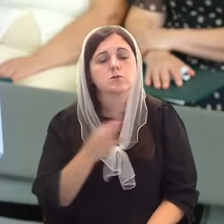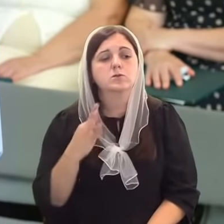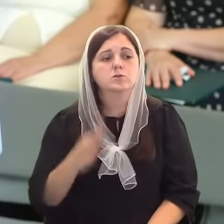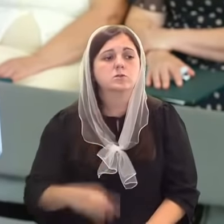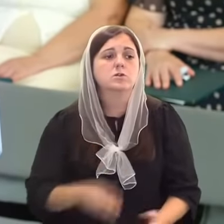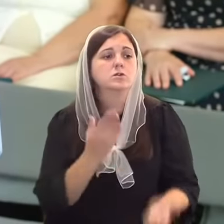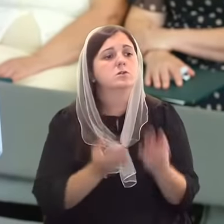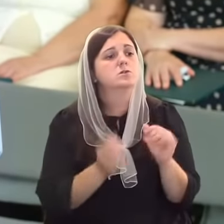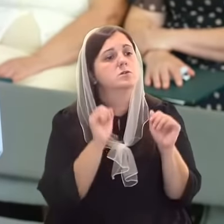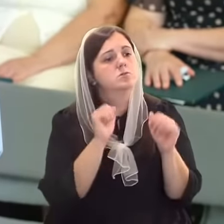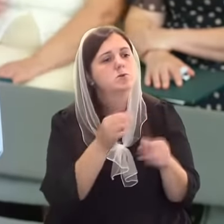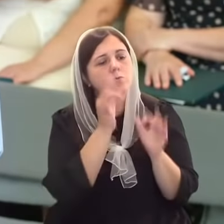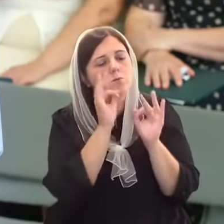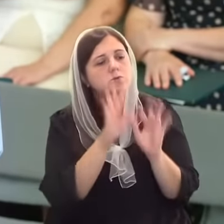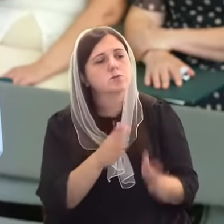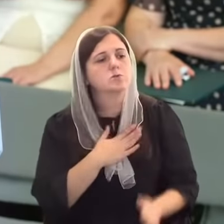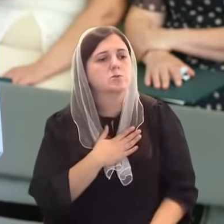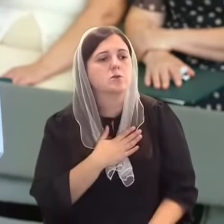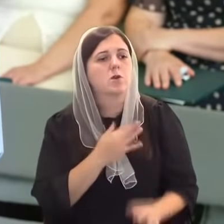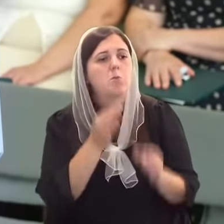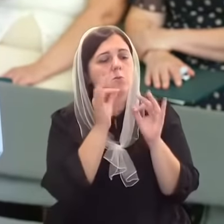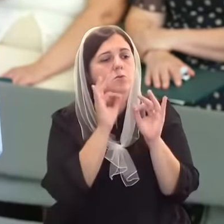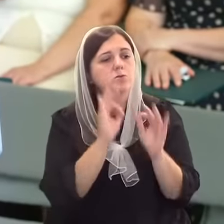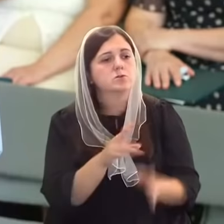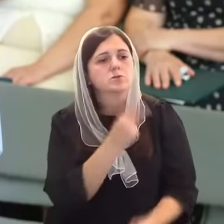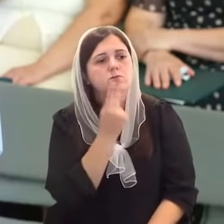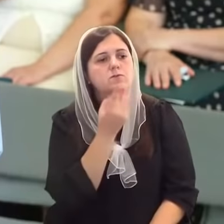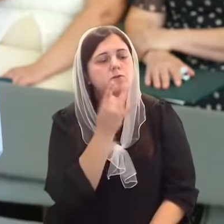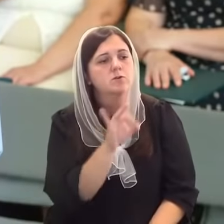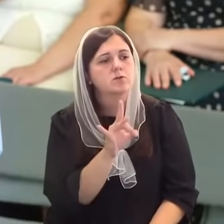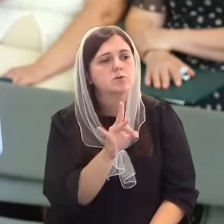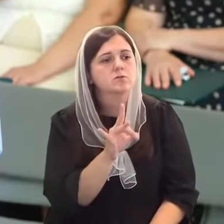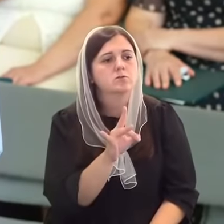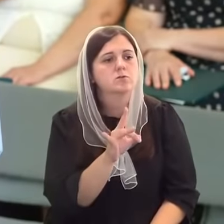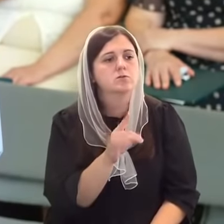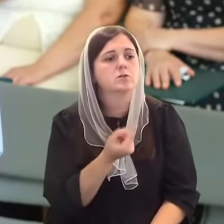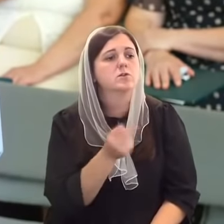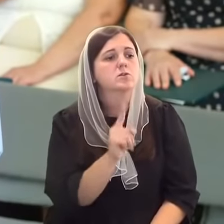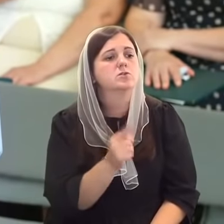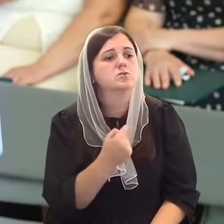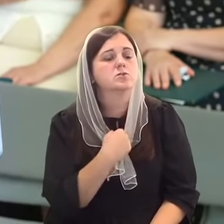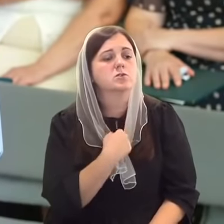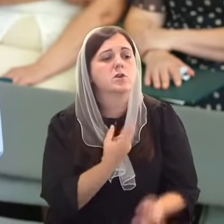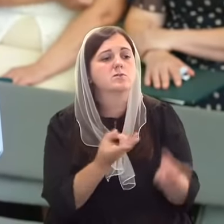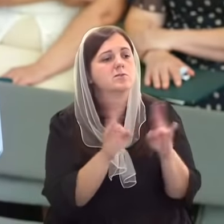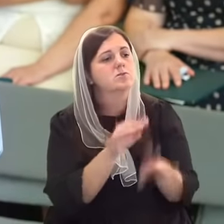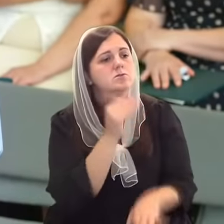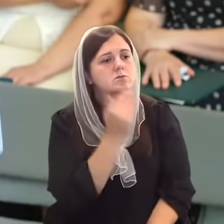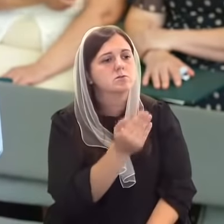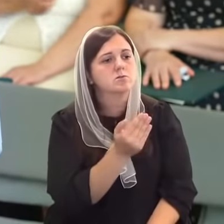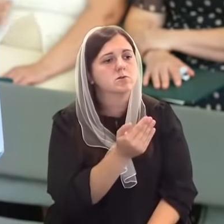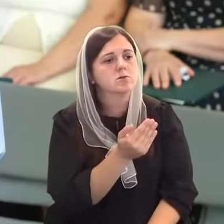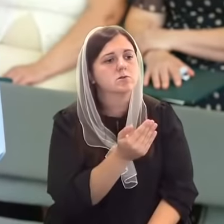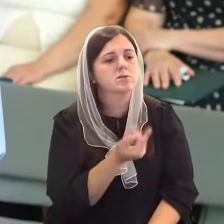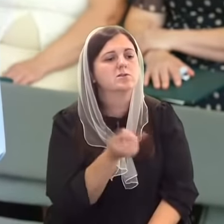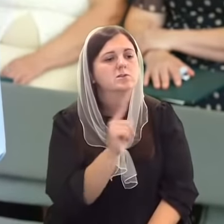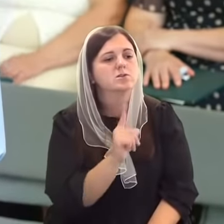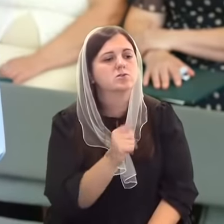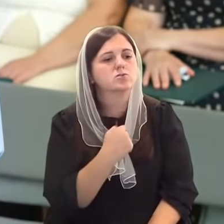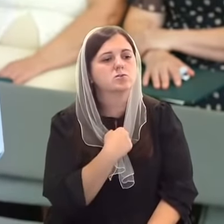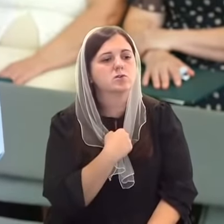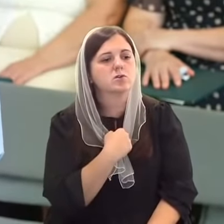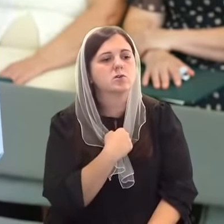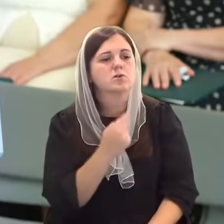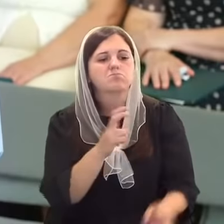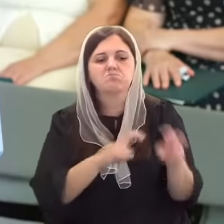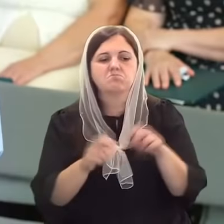Сынок, если можешь, прости меня дважды за то, что я оставила тебя и за то, что я